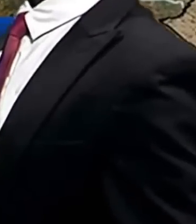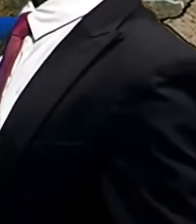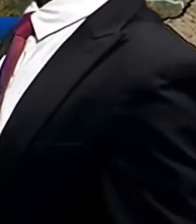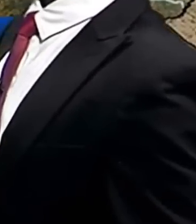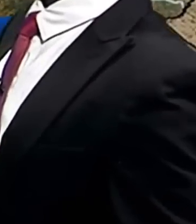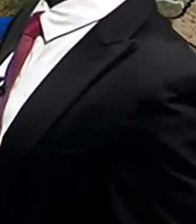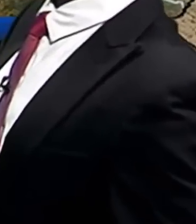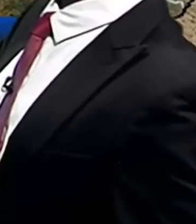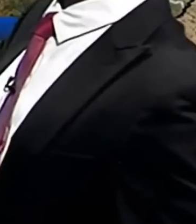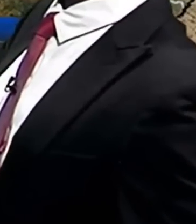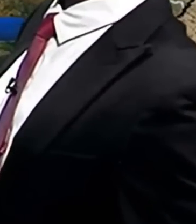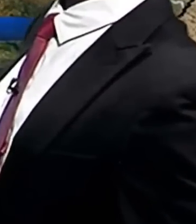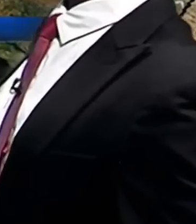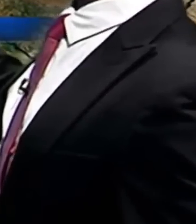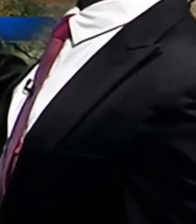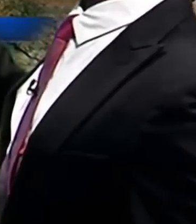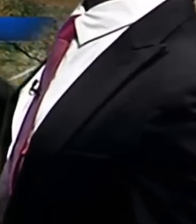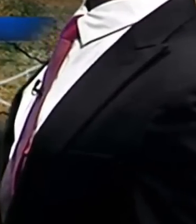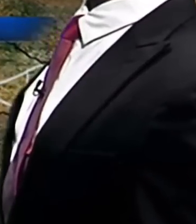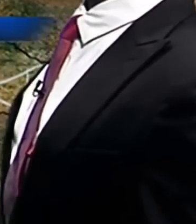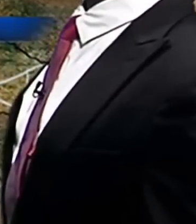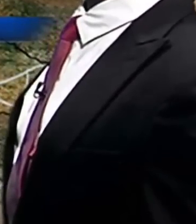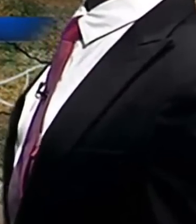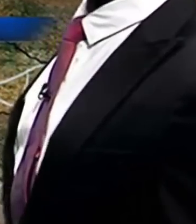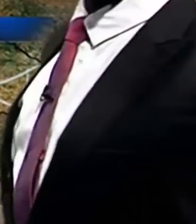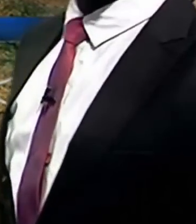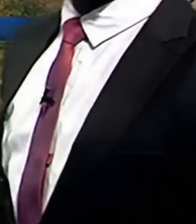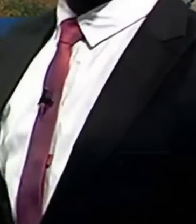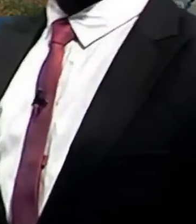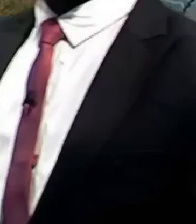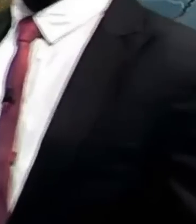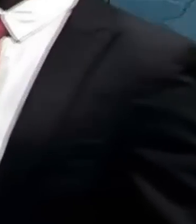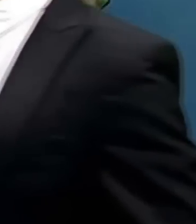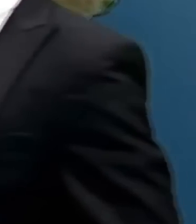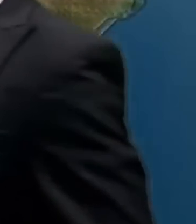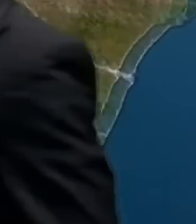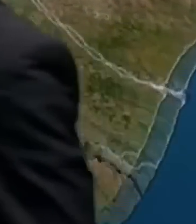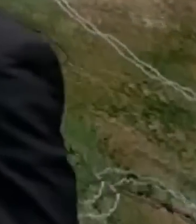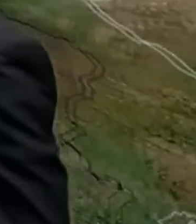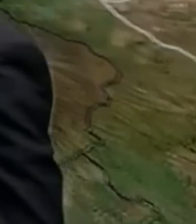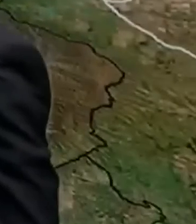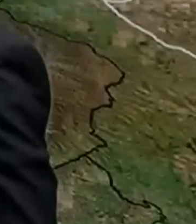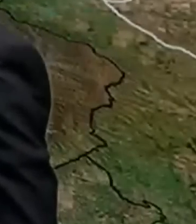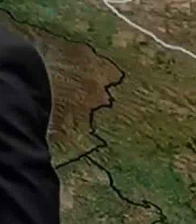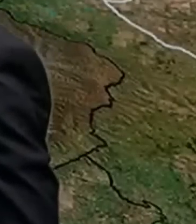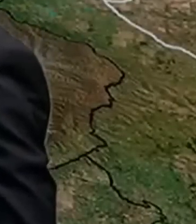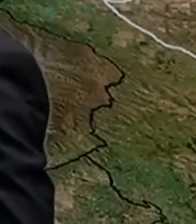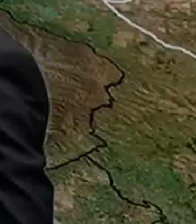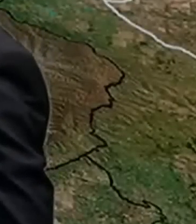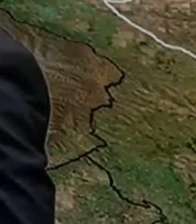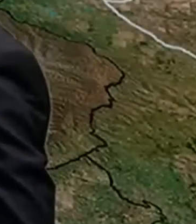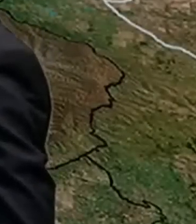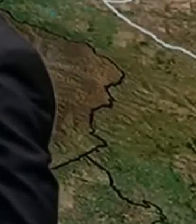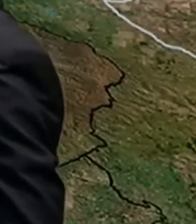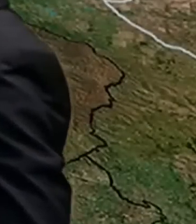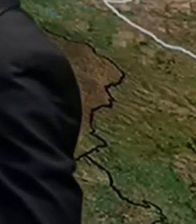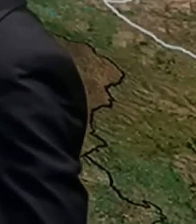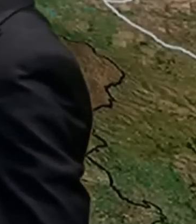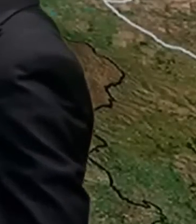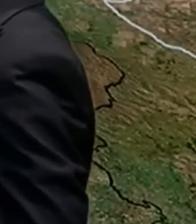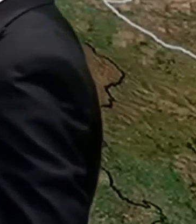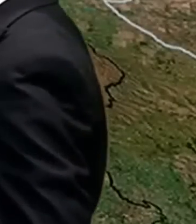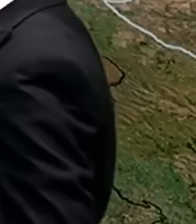go bontšha tla ba tše 26 ka Upington Kurumane go tla fola ga magareng le gona ka gola DR ke tše 19 go mare lebela ka Free State province o ka moka go bontšha go tla ba go